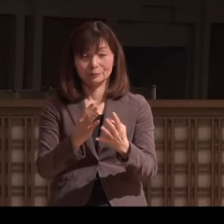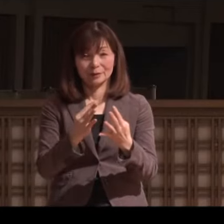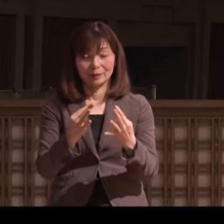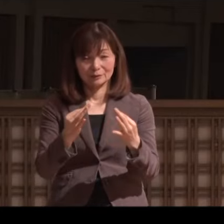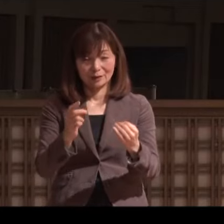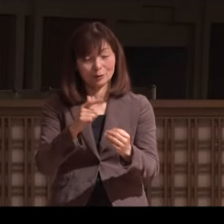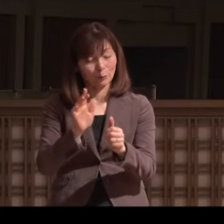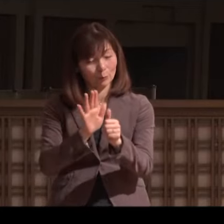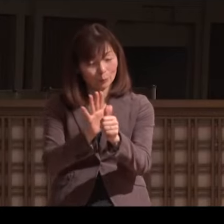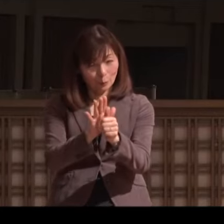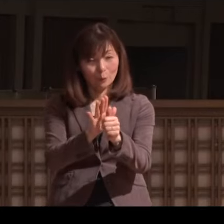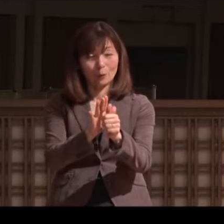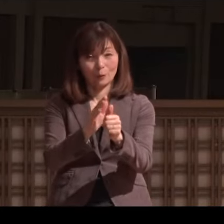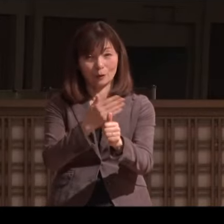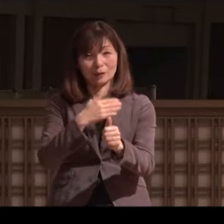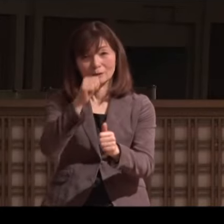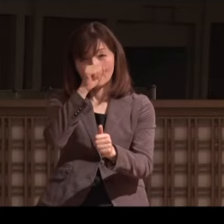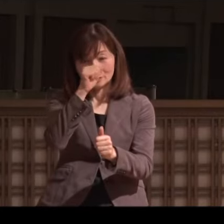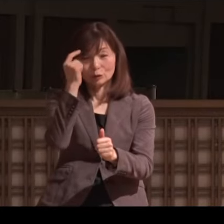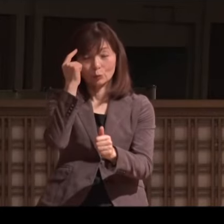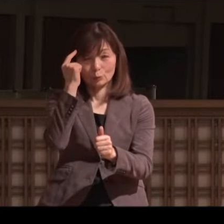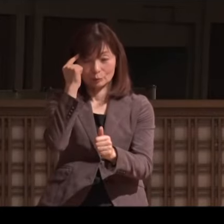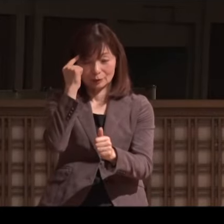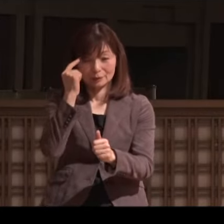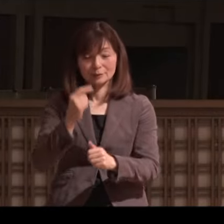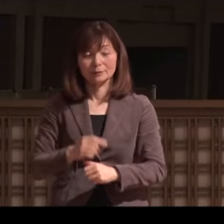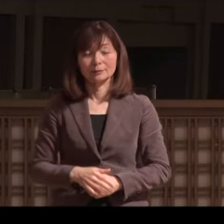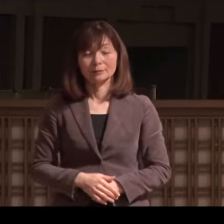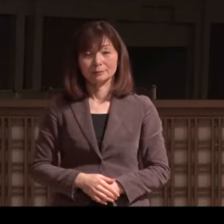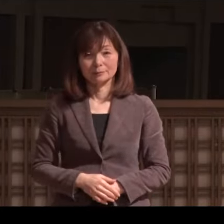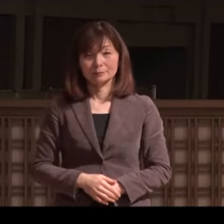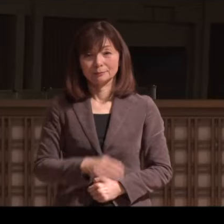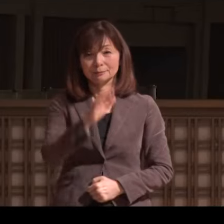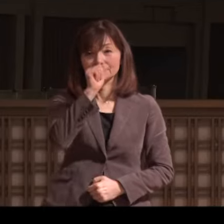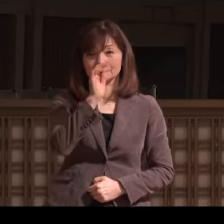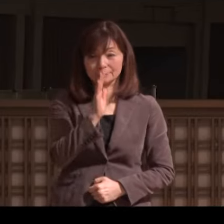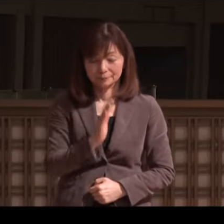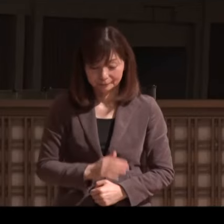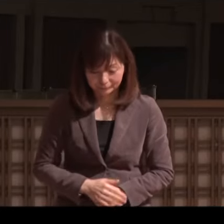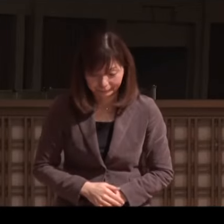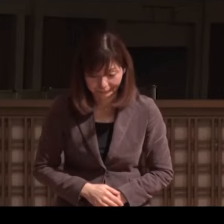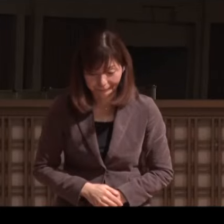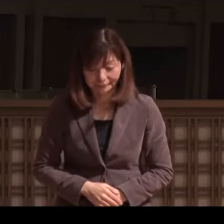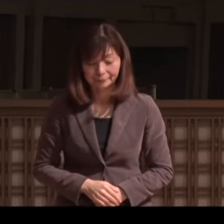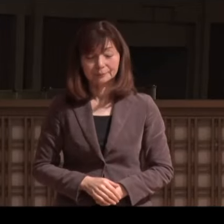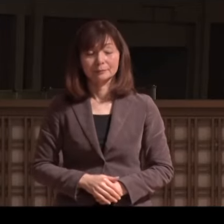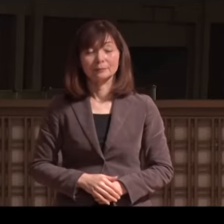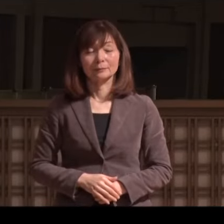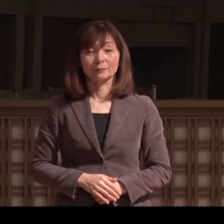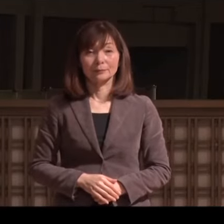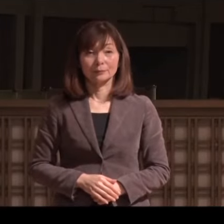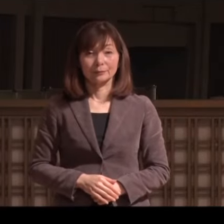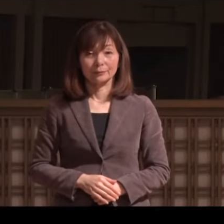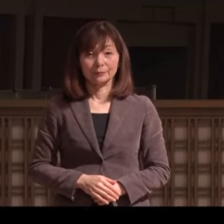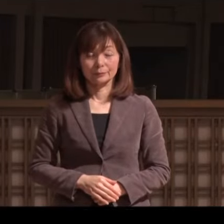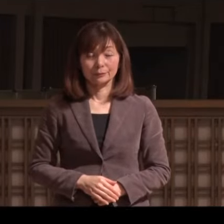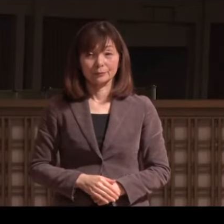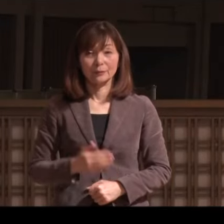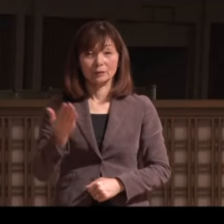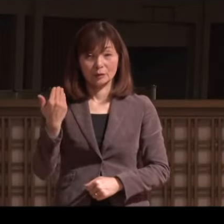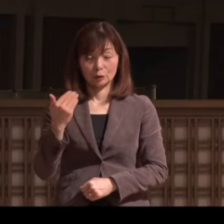プレゼントできたらなと思ってえ協力をさせていただこうかなと思っておりますよろしくお願いしますえ最初にあの基調